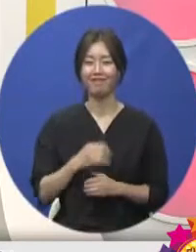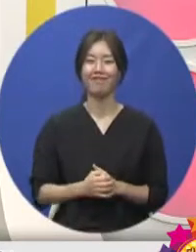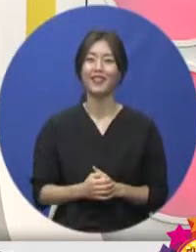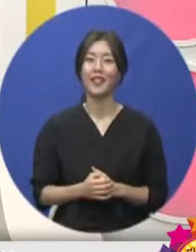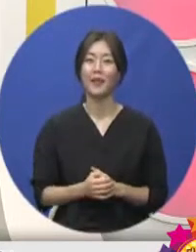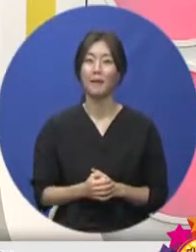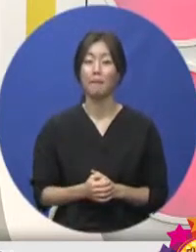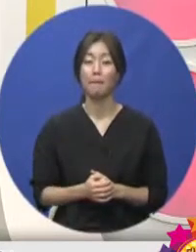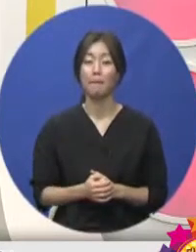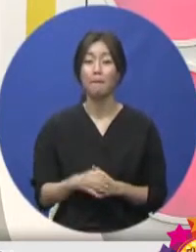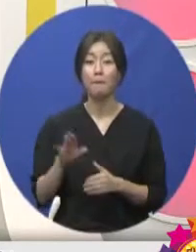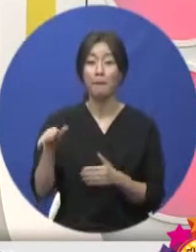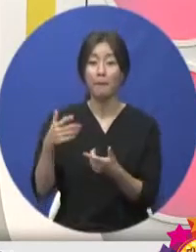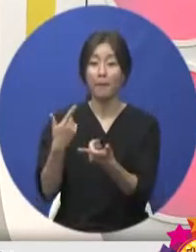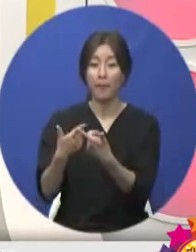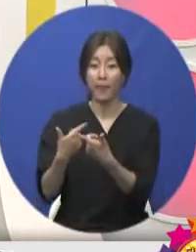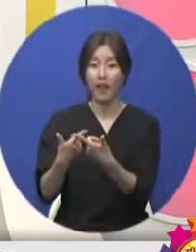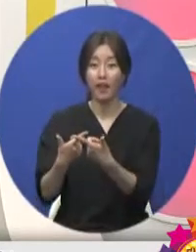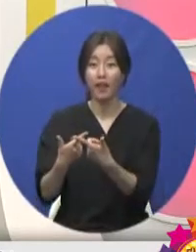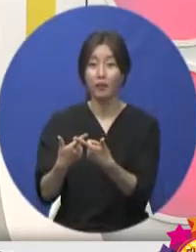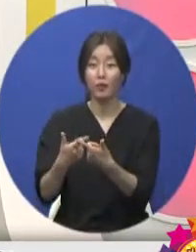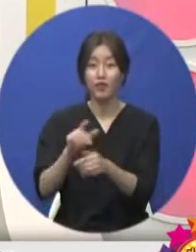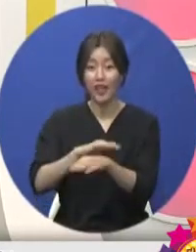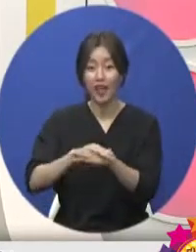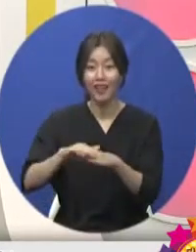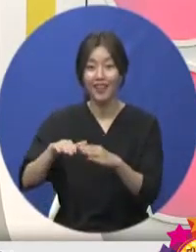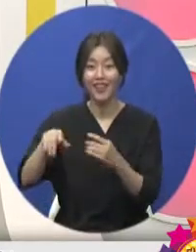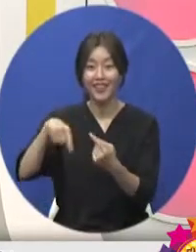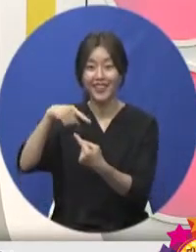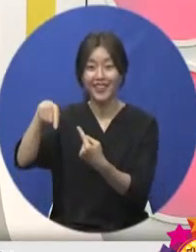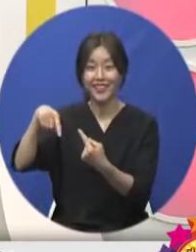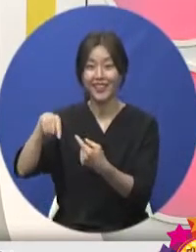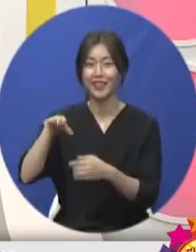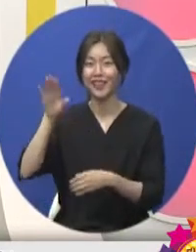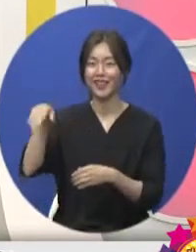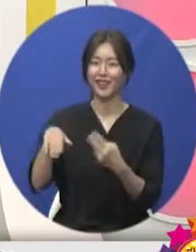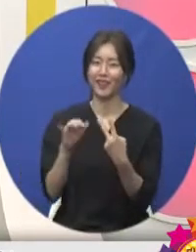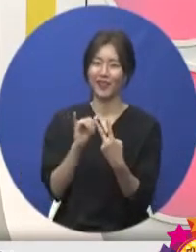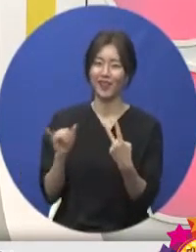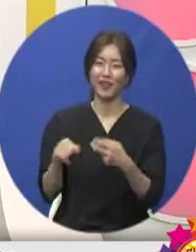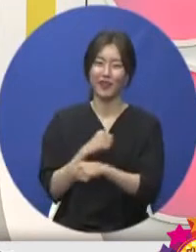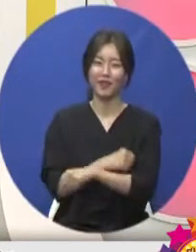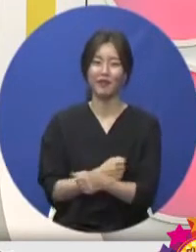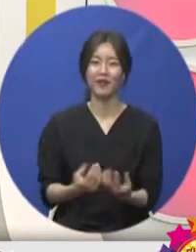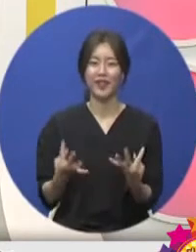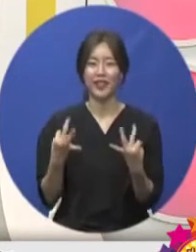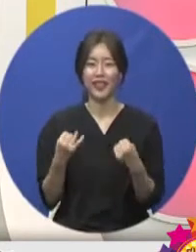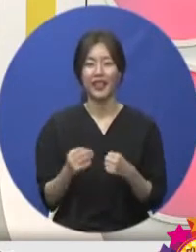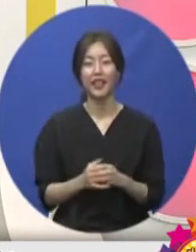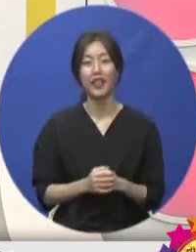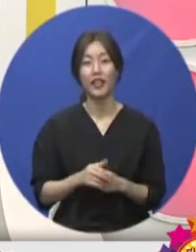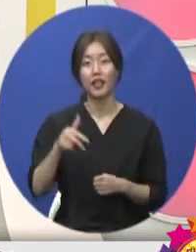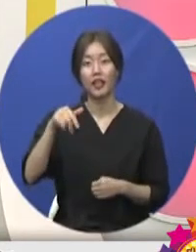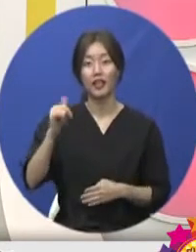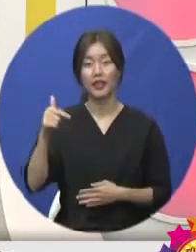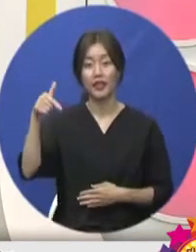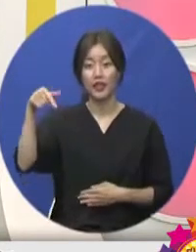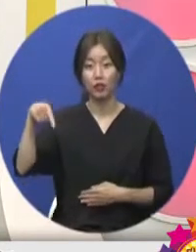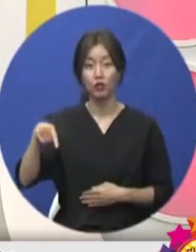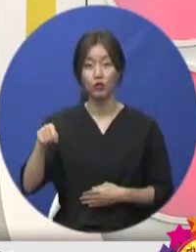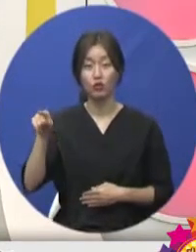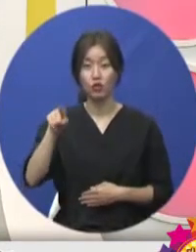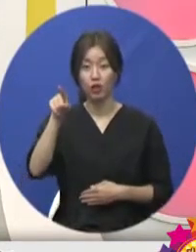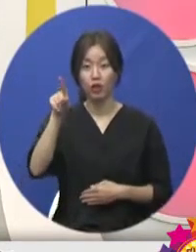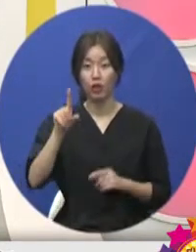예, 부산은 어때 문제 없이 잘 돌아가고 있죠? 예, 두 분 다 고생 많습니다. 네. 예. 예. 부산 진구면은 그 서면